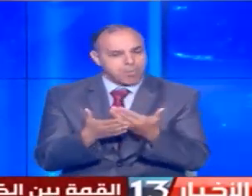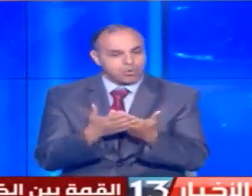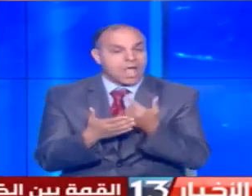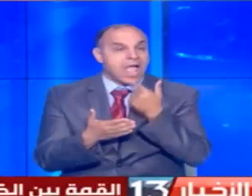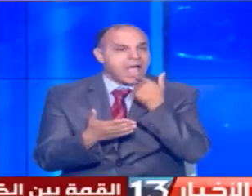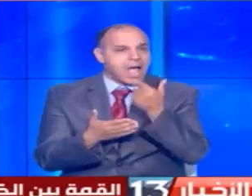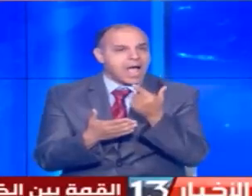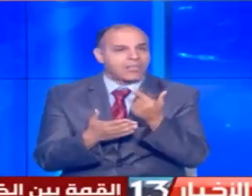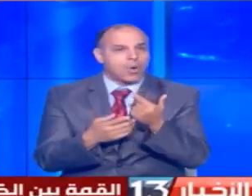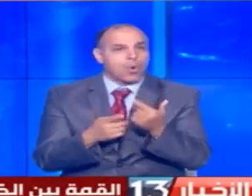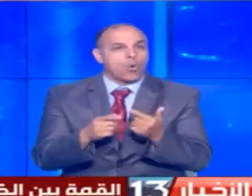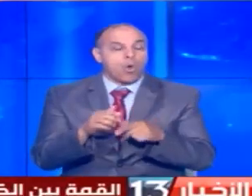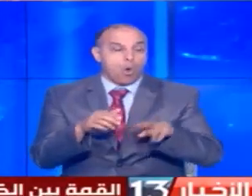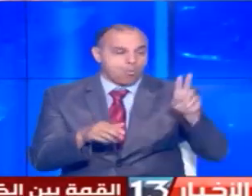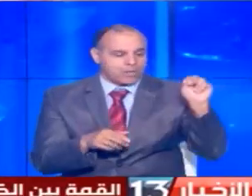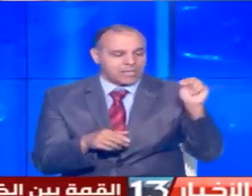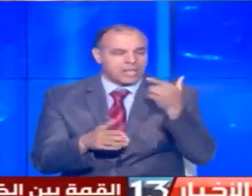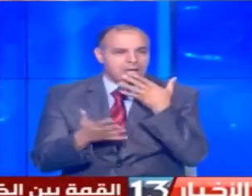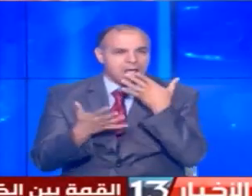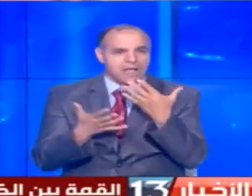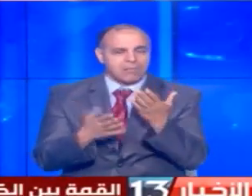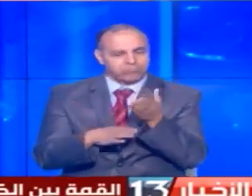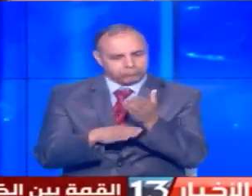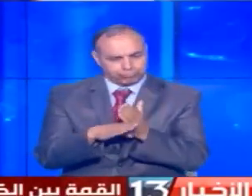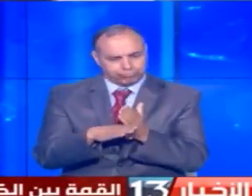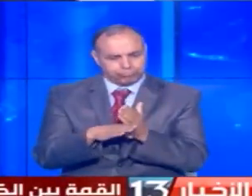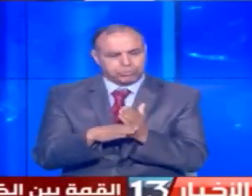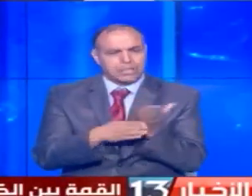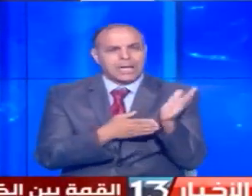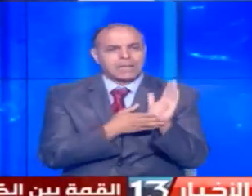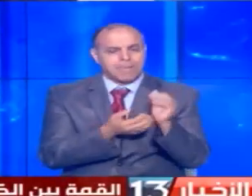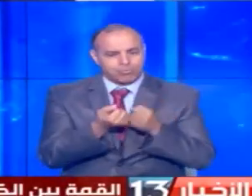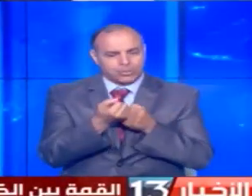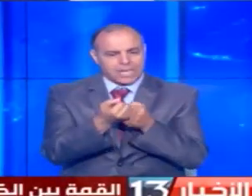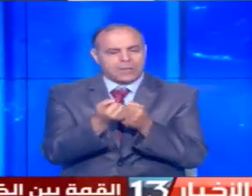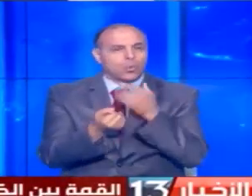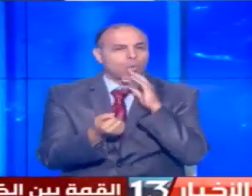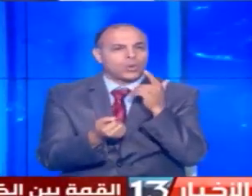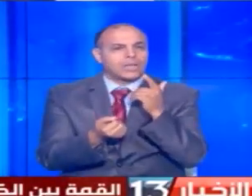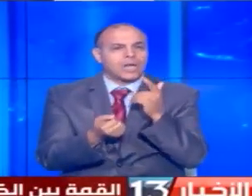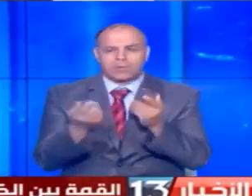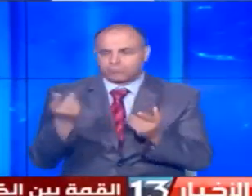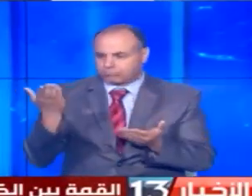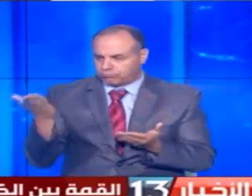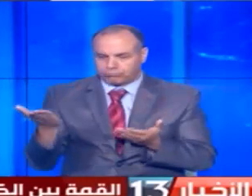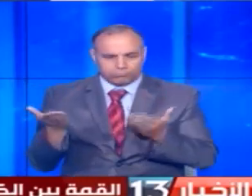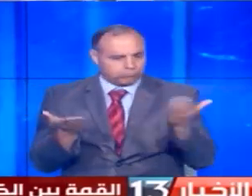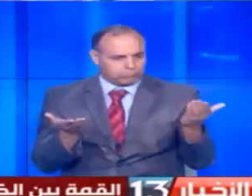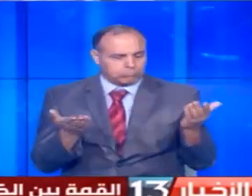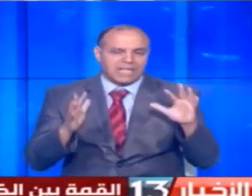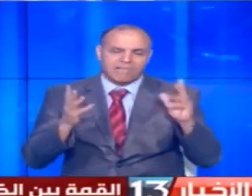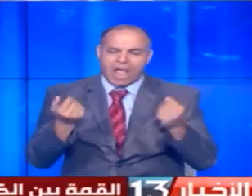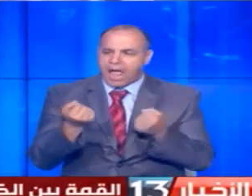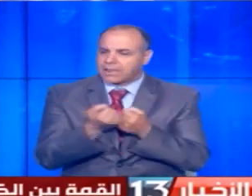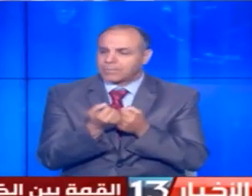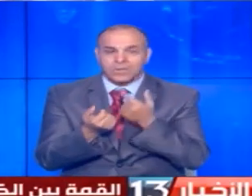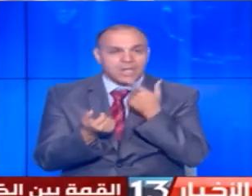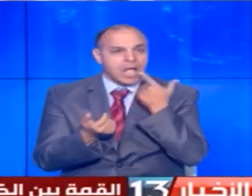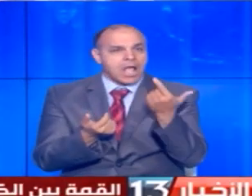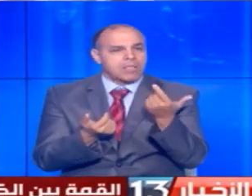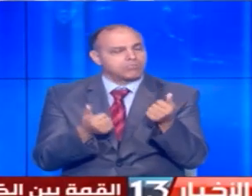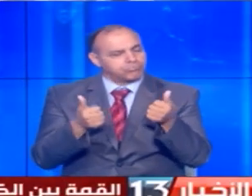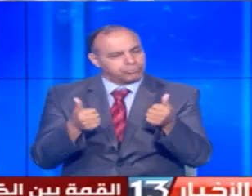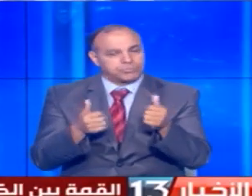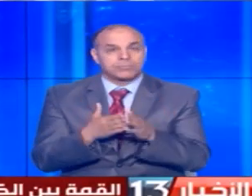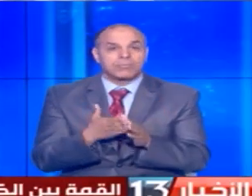وأضاف دوجاريك إن الأمم المتحدة مستعدة لتقديم مساعدة إضافية للطرفين بأي طريقة يعتبرونها